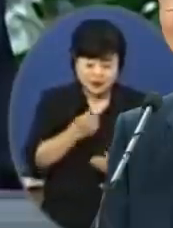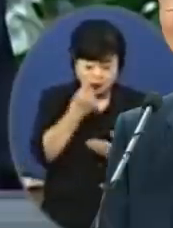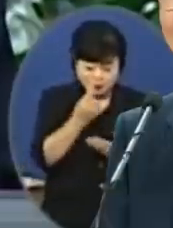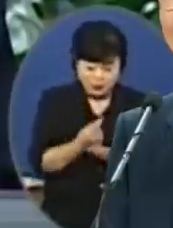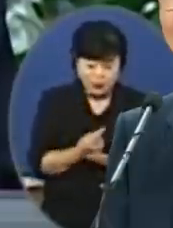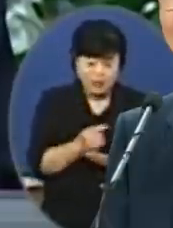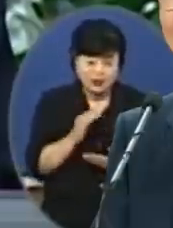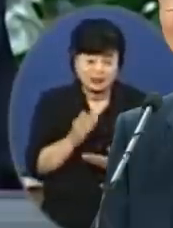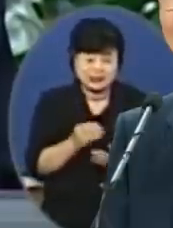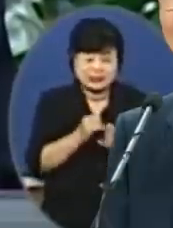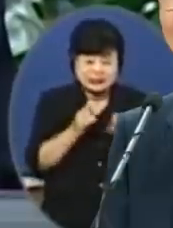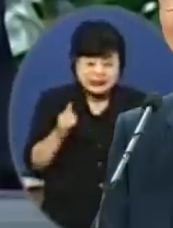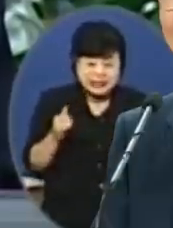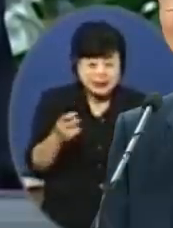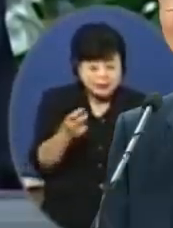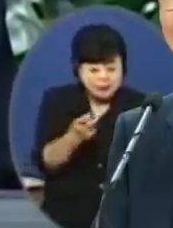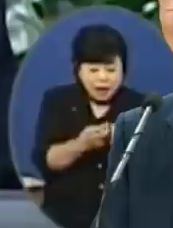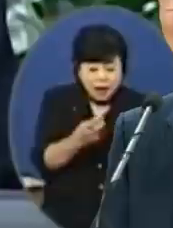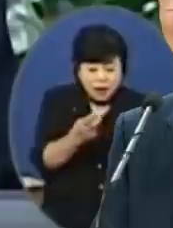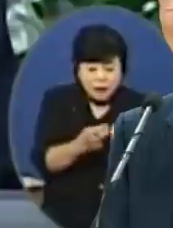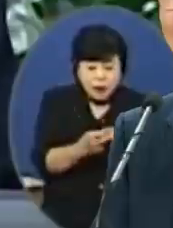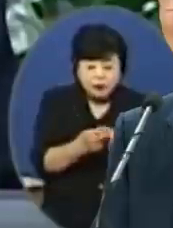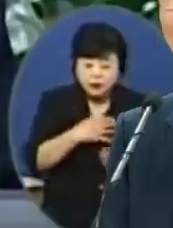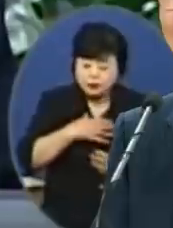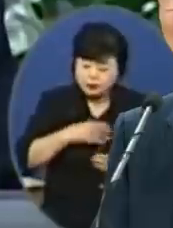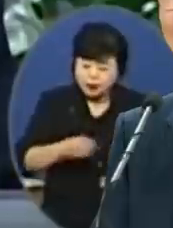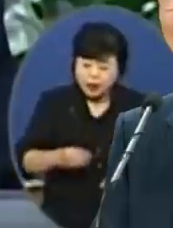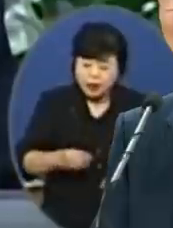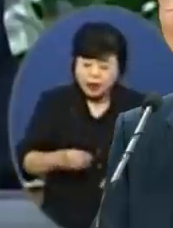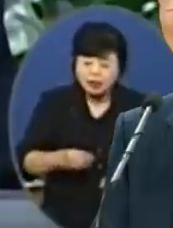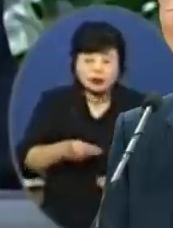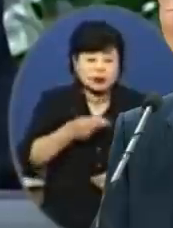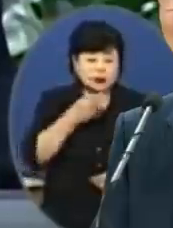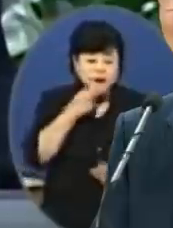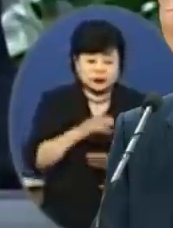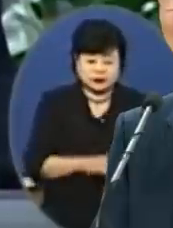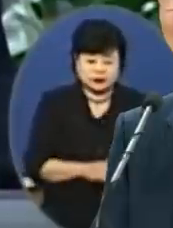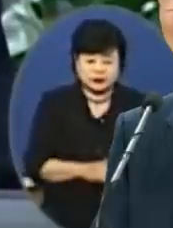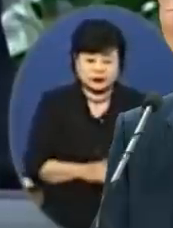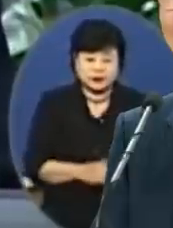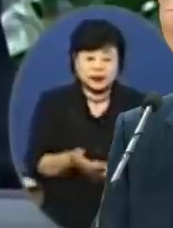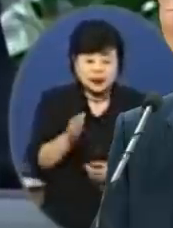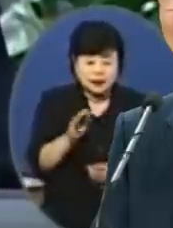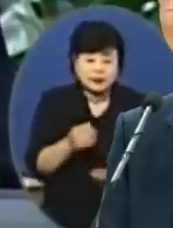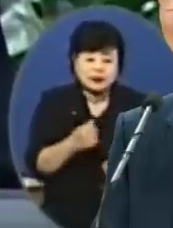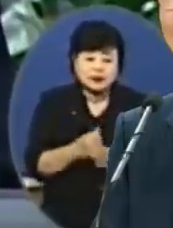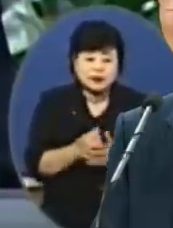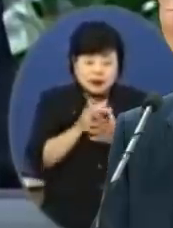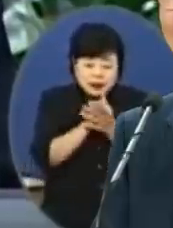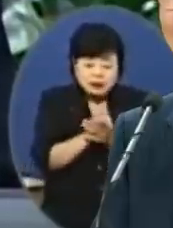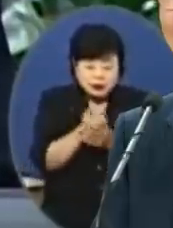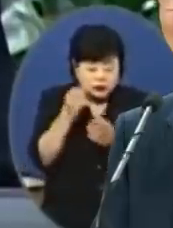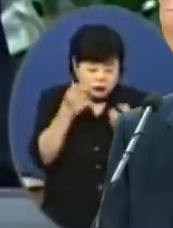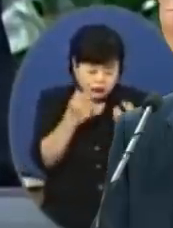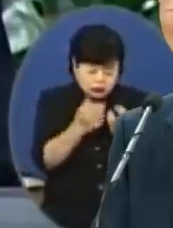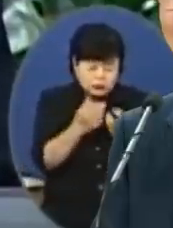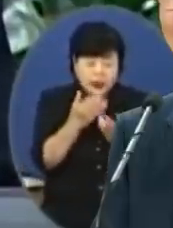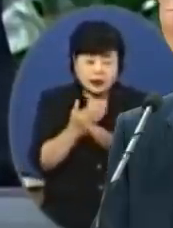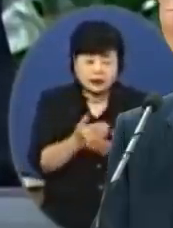다가오지 인간적인 수단으로는 마음의 평안이 오지 않아요. 그러므로 우리가 기도하고